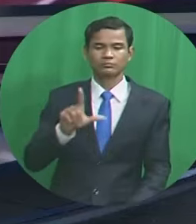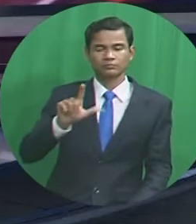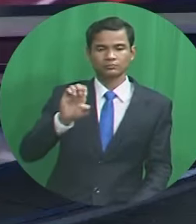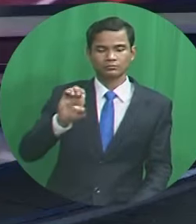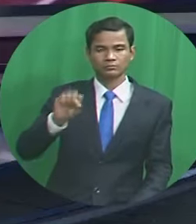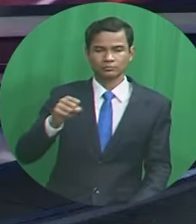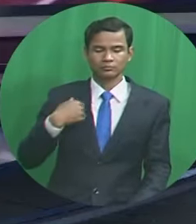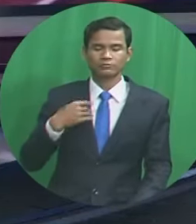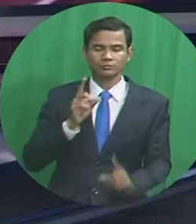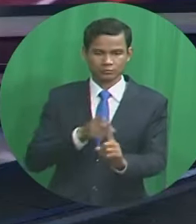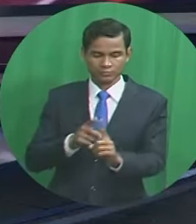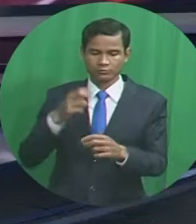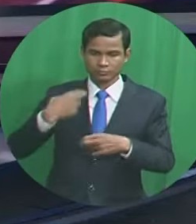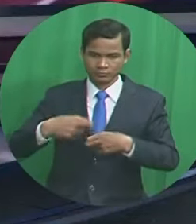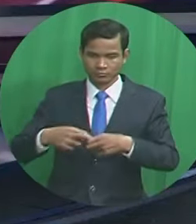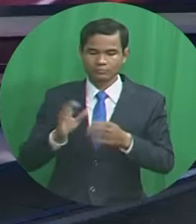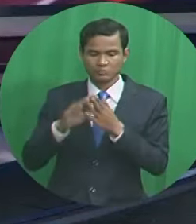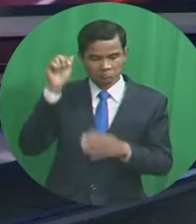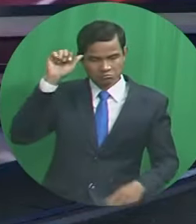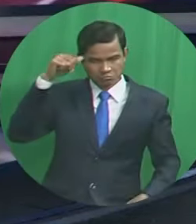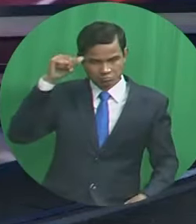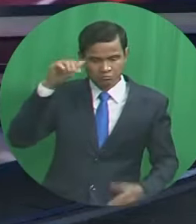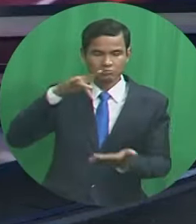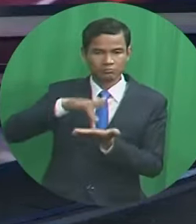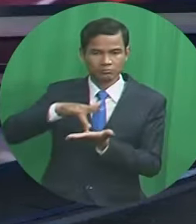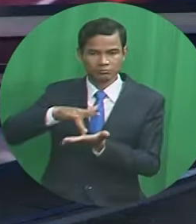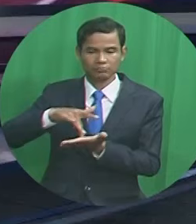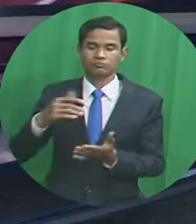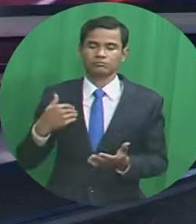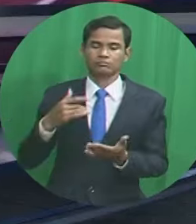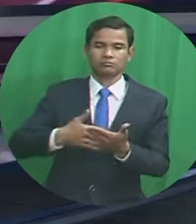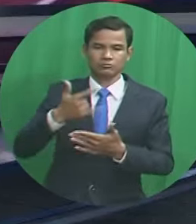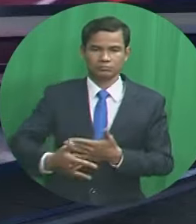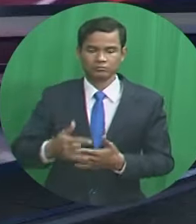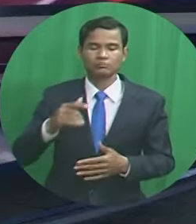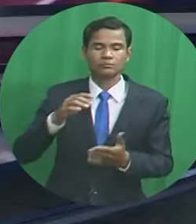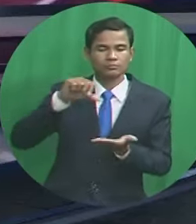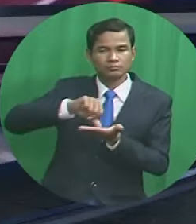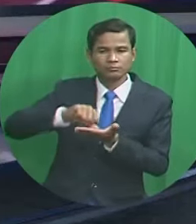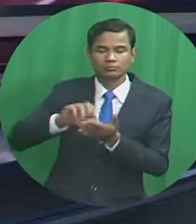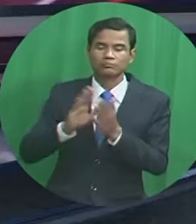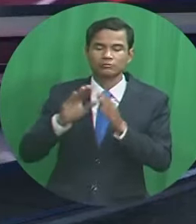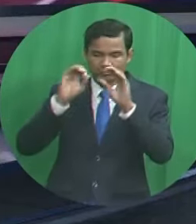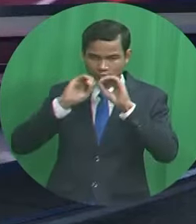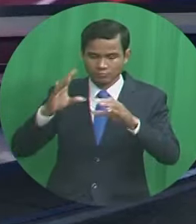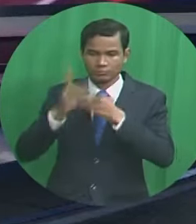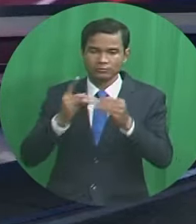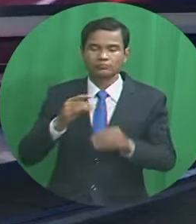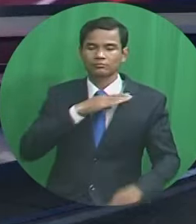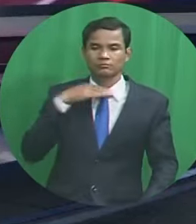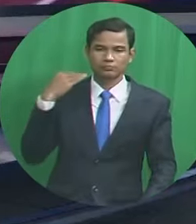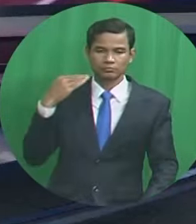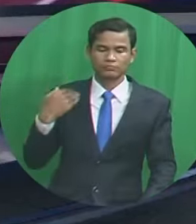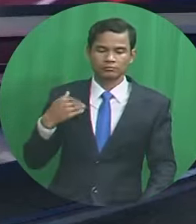ប្រមានអំពីផលវិបាកនៃភាពតានតឹងនៅតំបន់មជ្ឈមបូព៌ាក្រៅពីអ៊ីរ៉ង់ប្រកាសអំពីការធ្វើឃាតលើមេដឹកនាំហាម៉ា